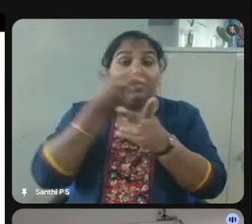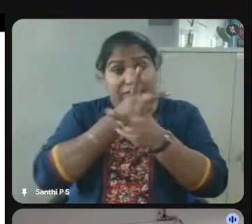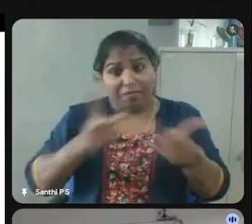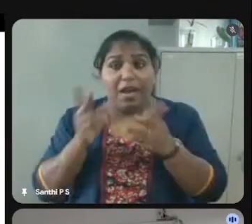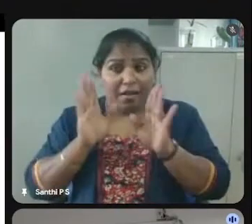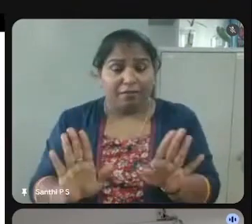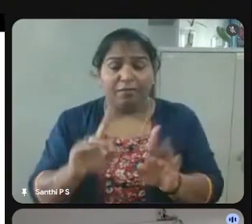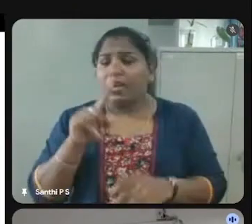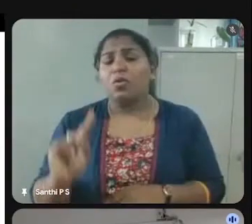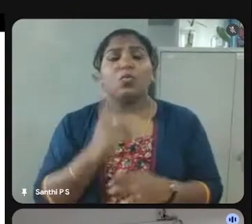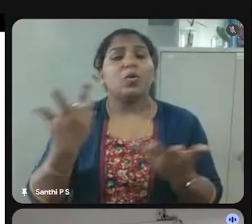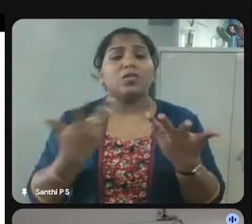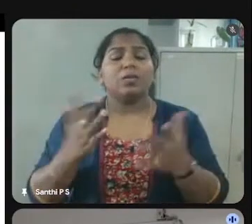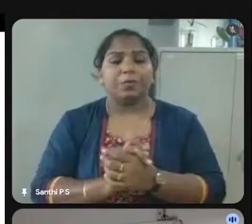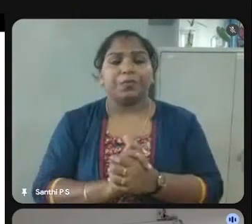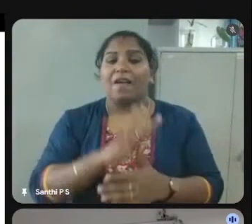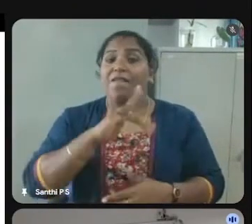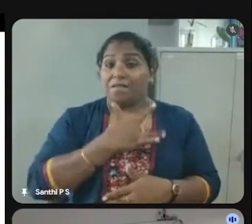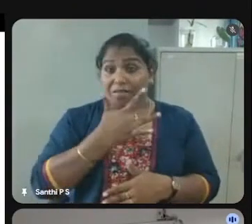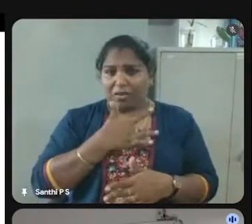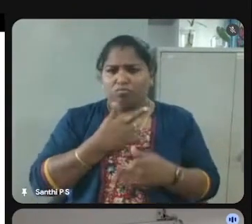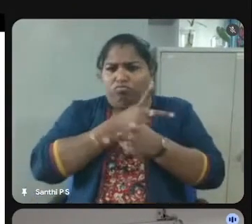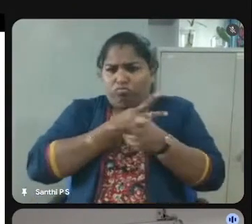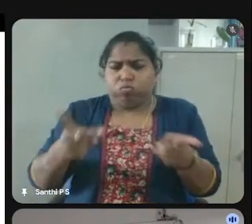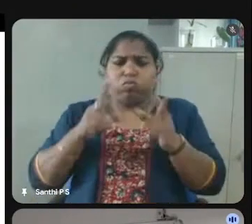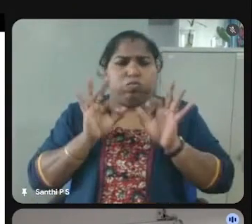അതിൽ ആദ്യത്തേതെന്ന് പറഞ്ഞാൽ വൈകാരികമായ ക്ഷേമമാണ്. അതായത് നമ്മുടെ ഓരോ